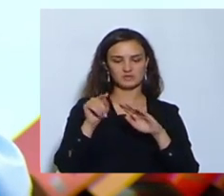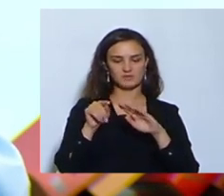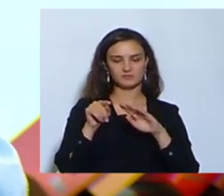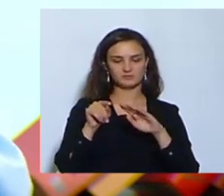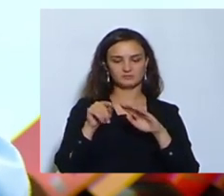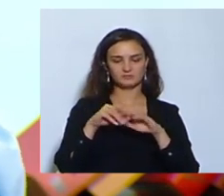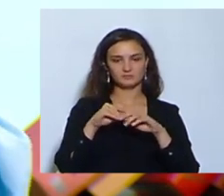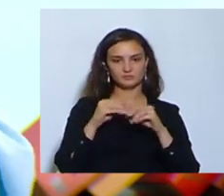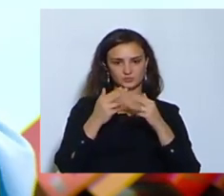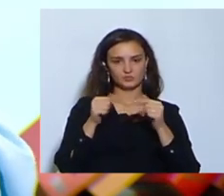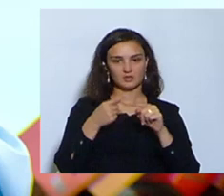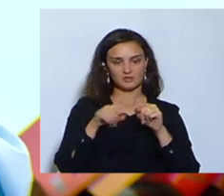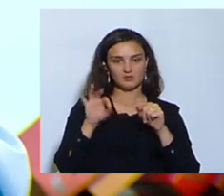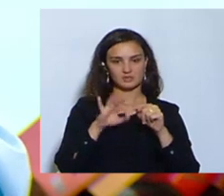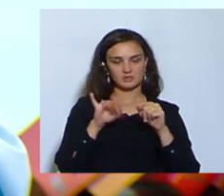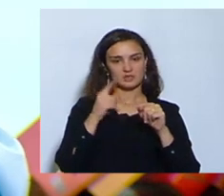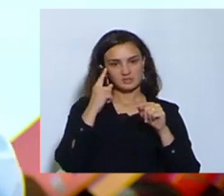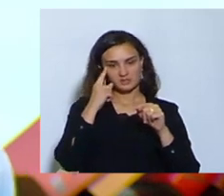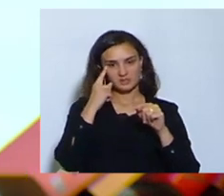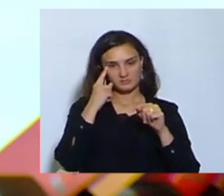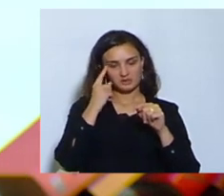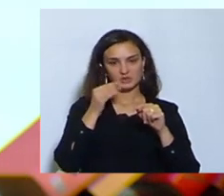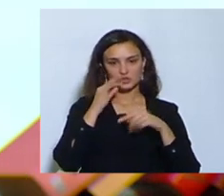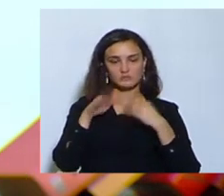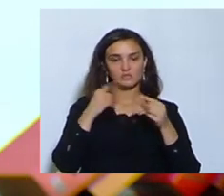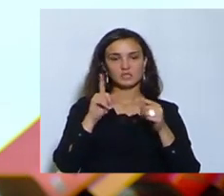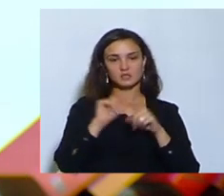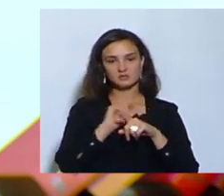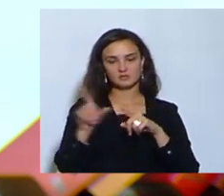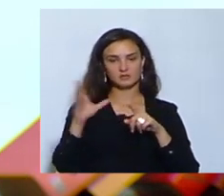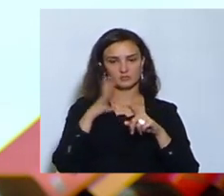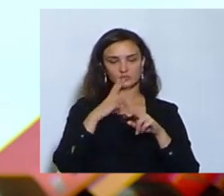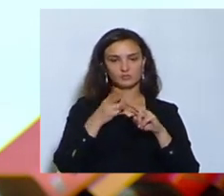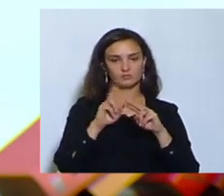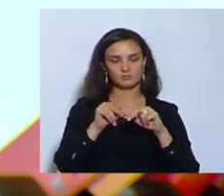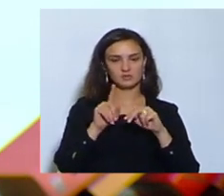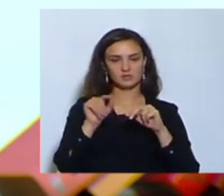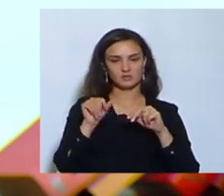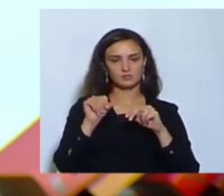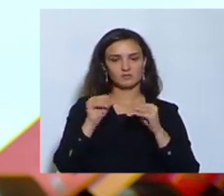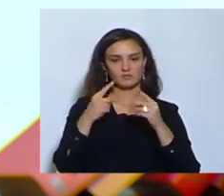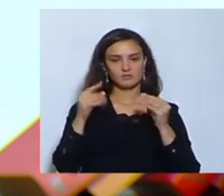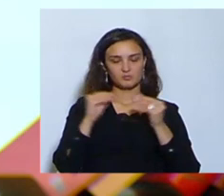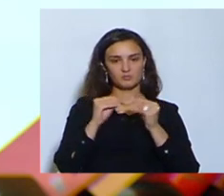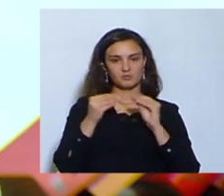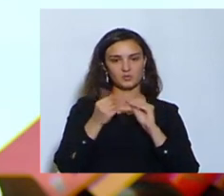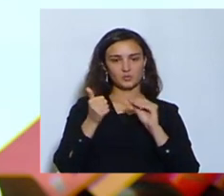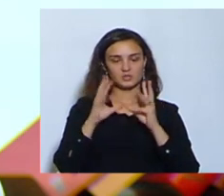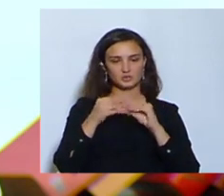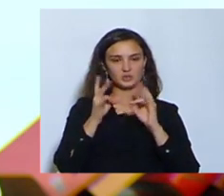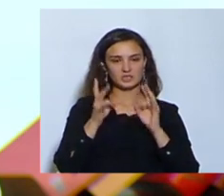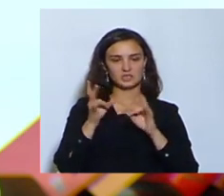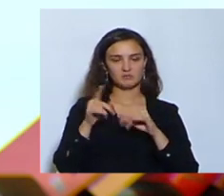პატერნი. ხო, ანუ ამაზე დასაფიქრებელია, რამაც შემდეგ გამოიწვია, თქვათ, რაღაც უშნაძავის პრობლემა, ხო, როგორც ხდება